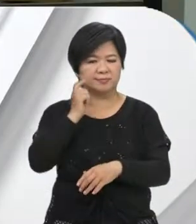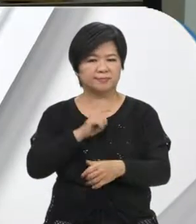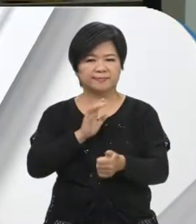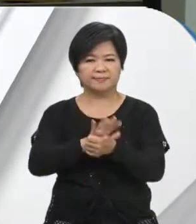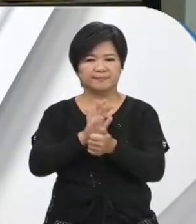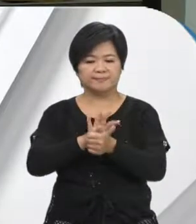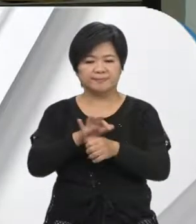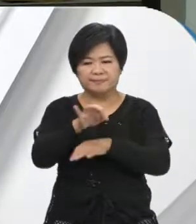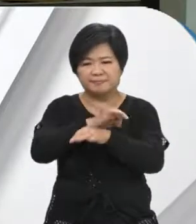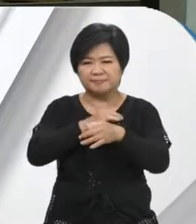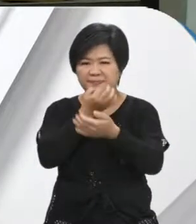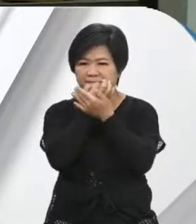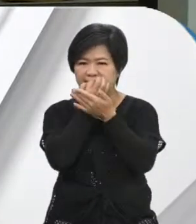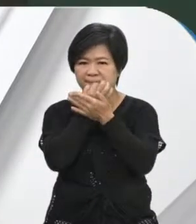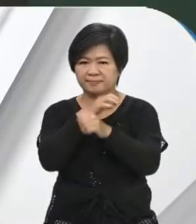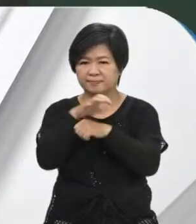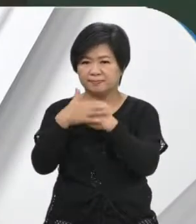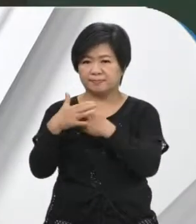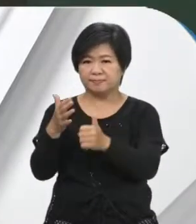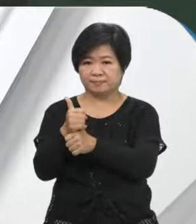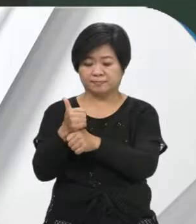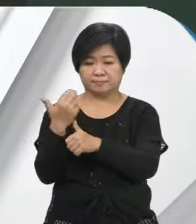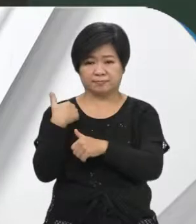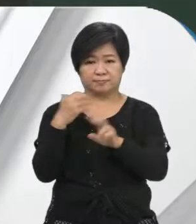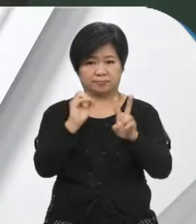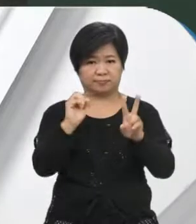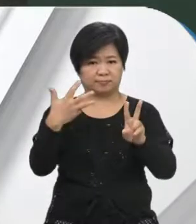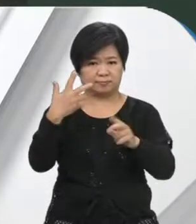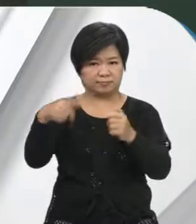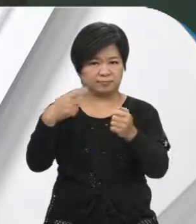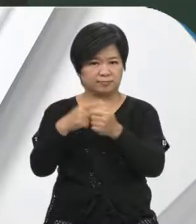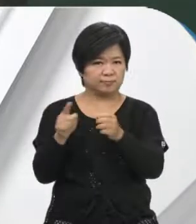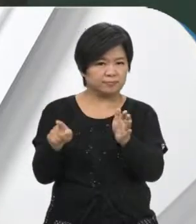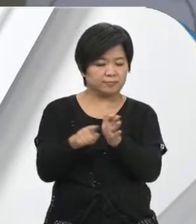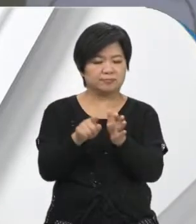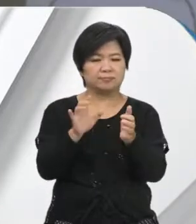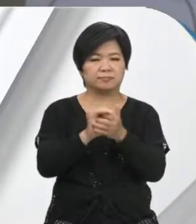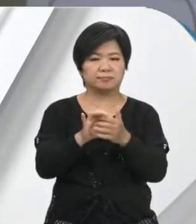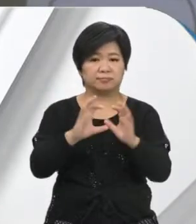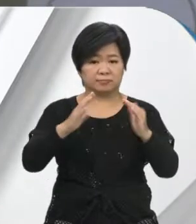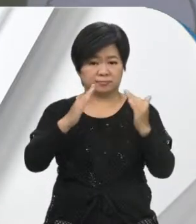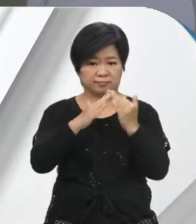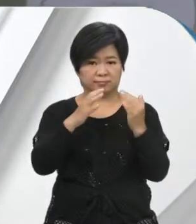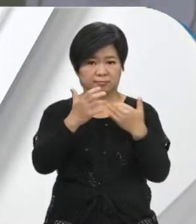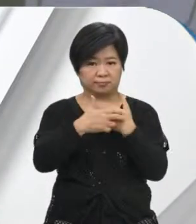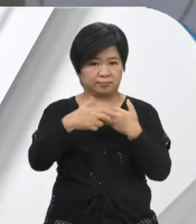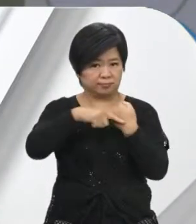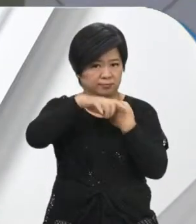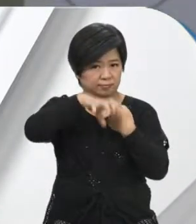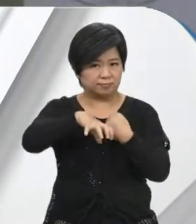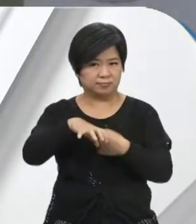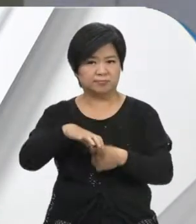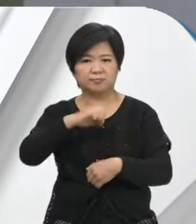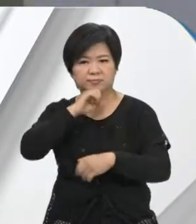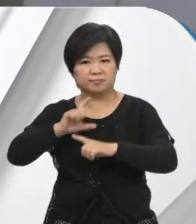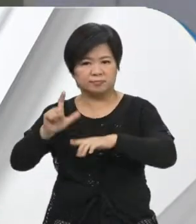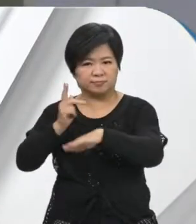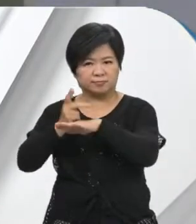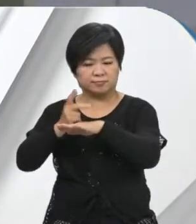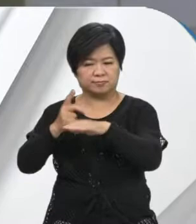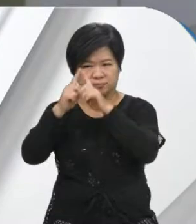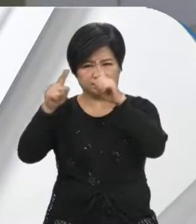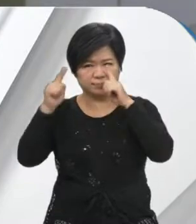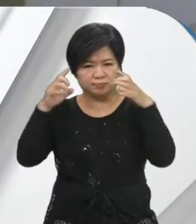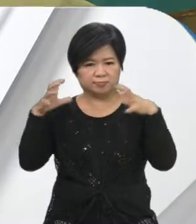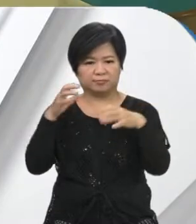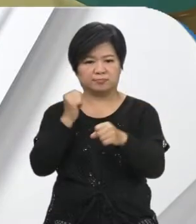检测方式，环保署对2000空半年开始，同国家卫生研究院还有屏东科技大学团队合作，经